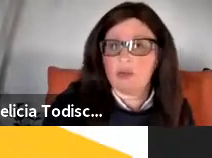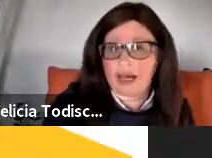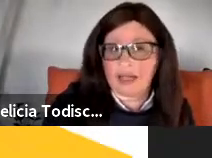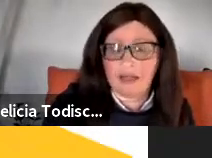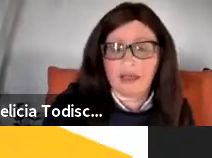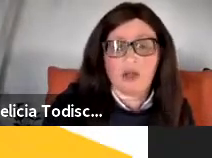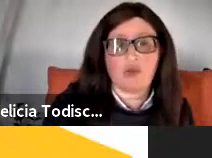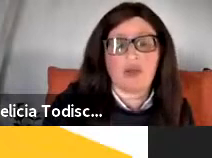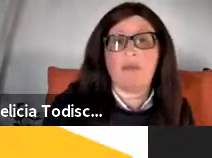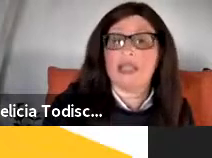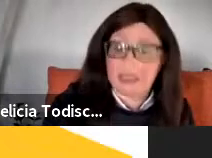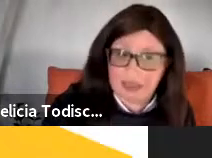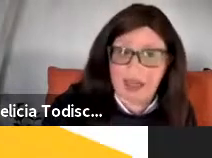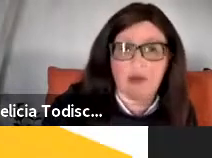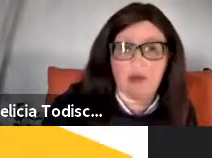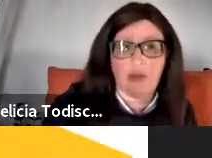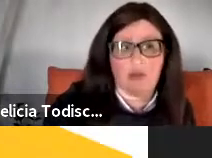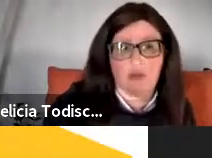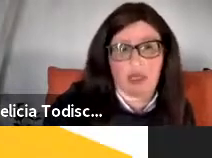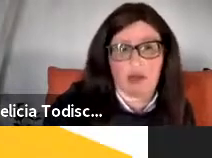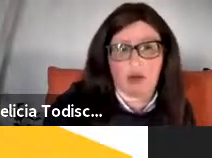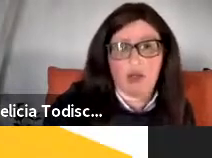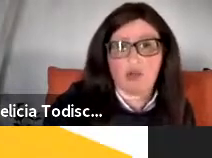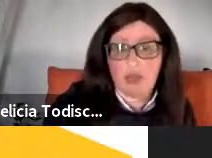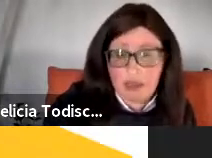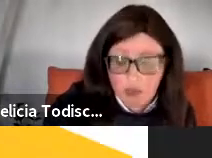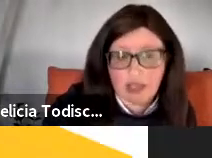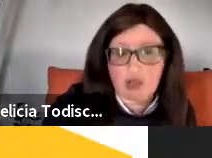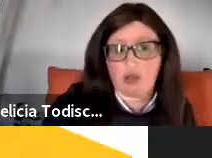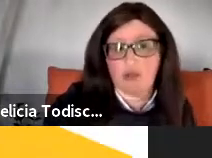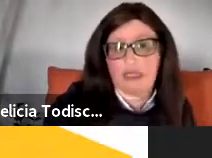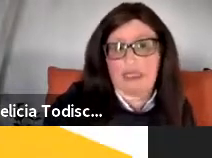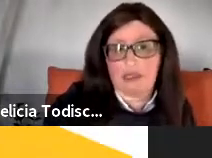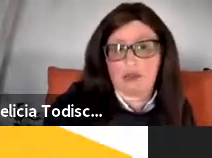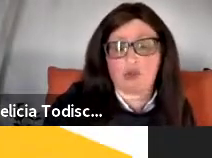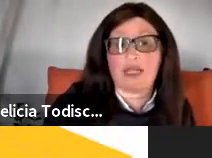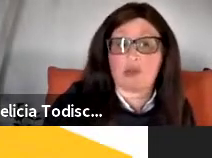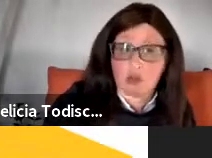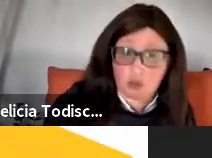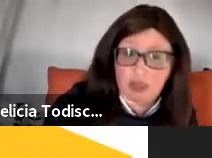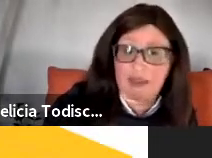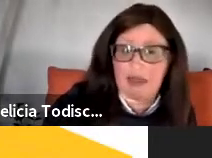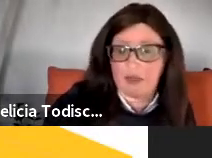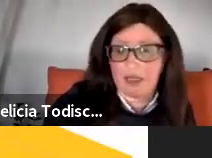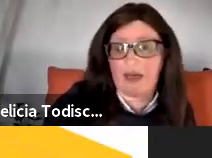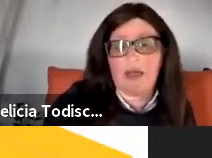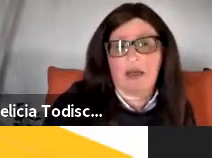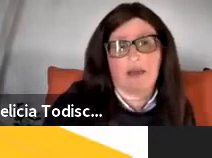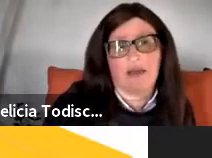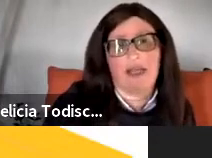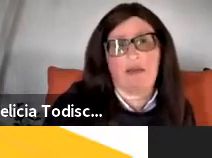qui domande sulla modalità con cui comunico, sul linguaggio che utilizzo, sulla struttura